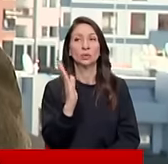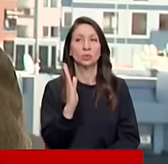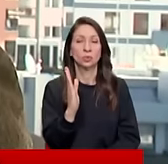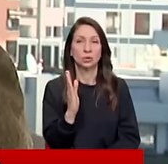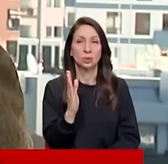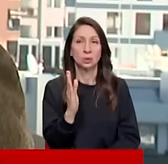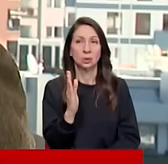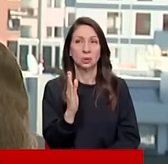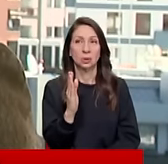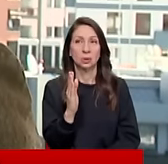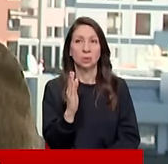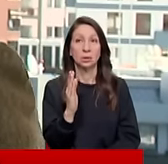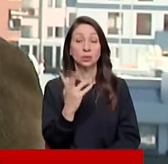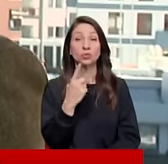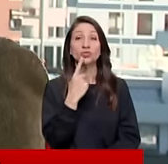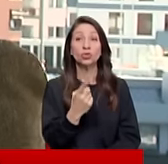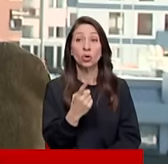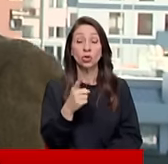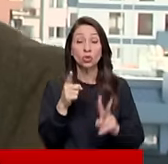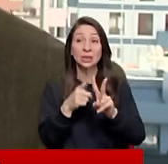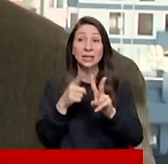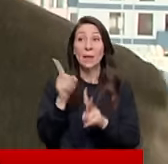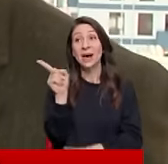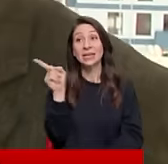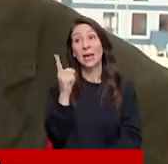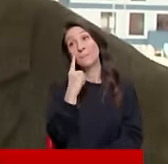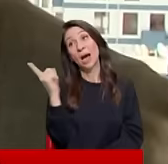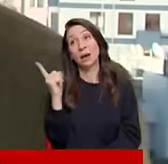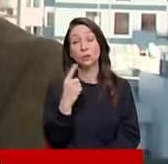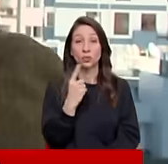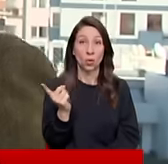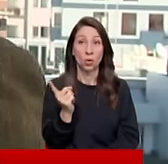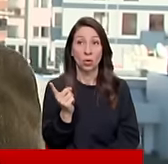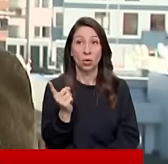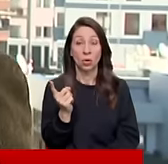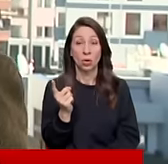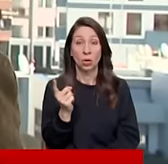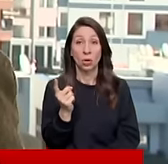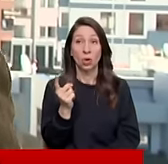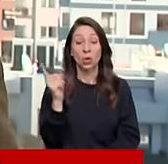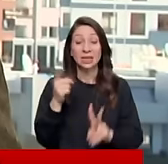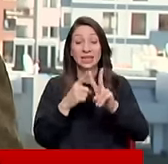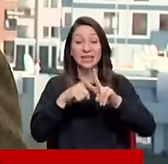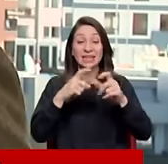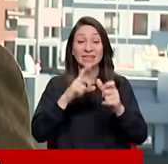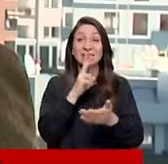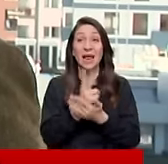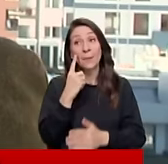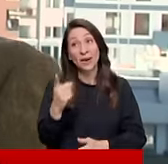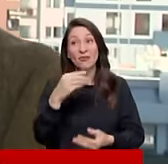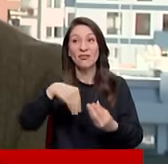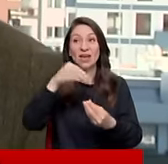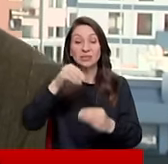durumdaydık. Yani şunu diyor, Nurettin Nebati'ye bakın diyor. O NAS kararlarına bakın,